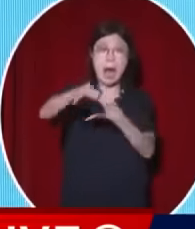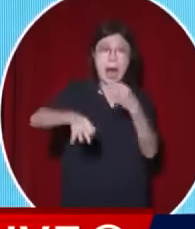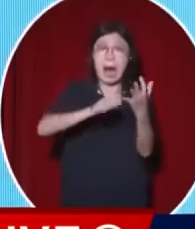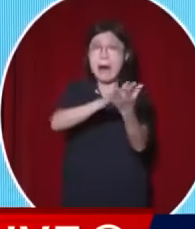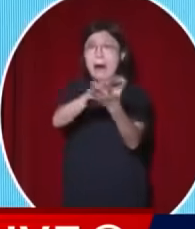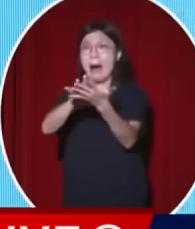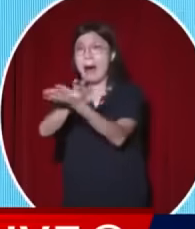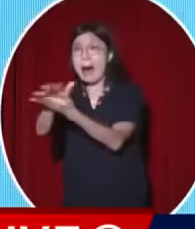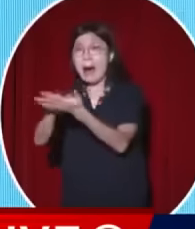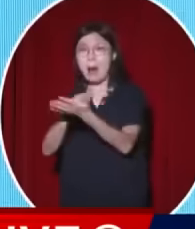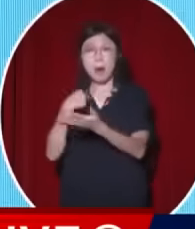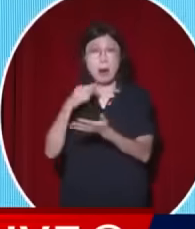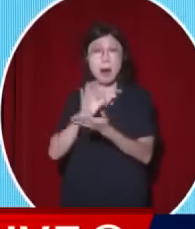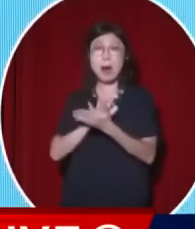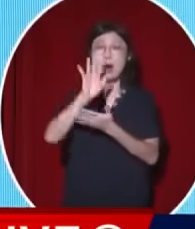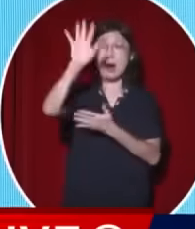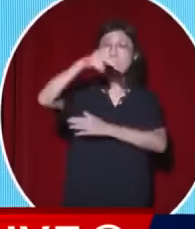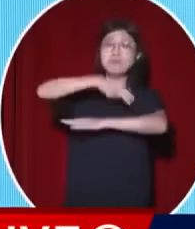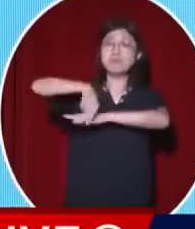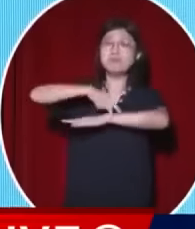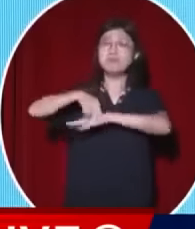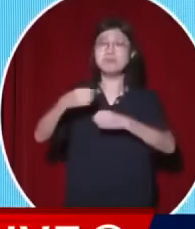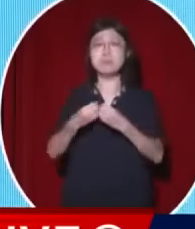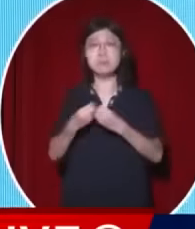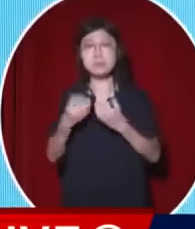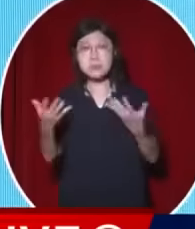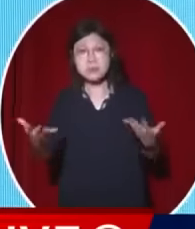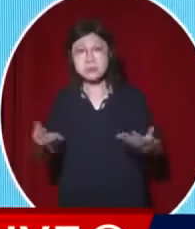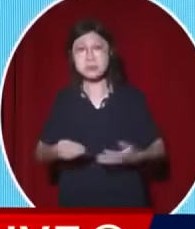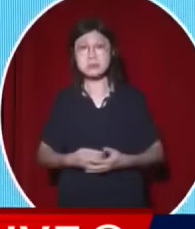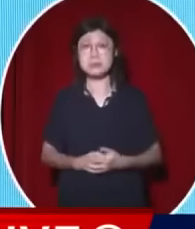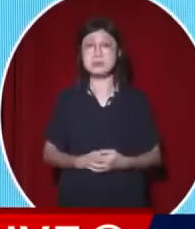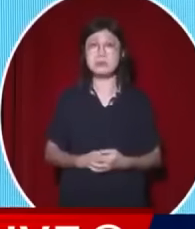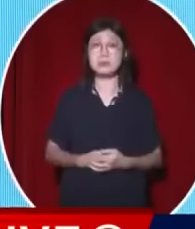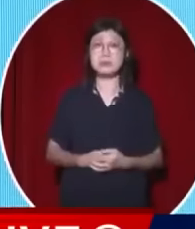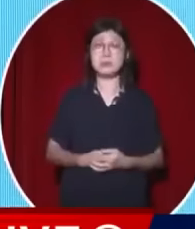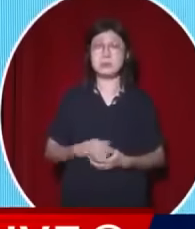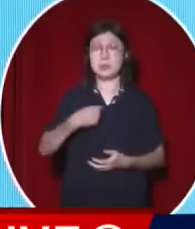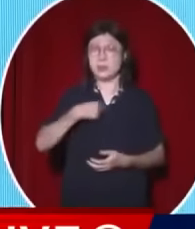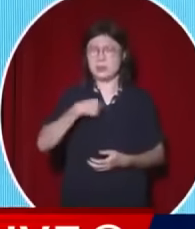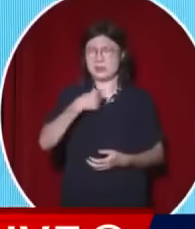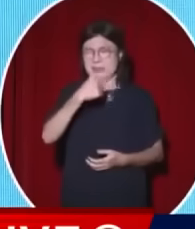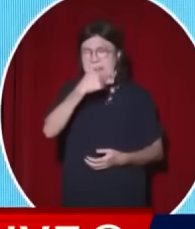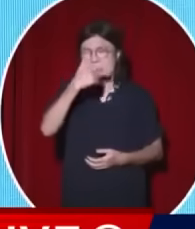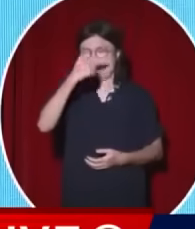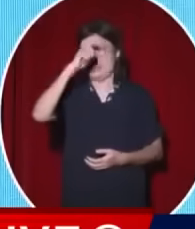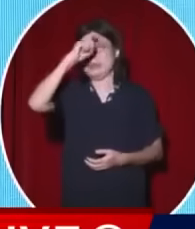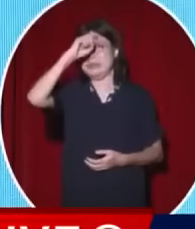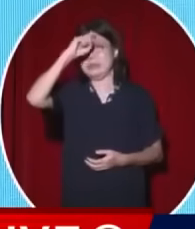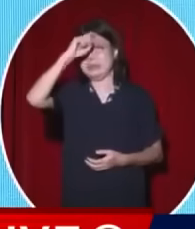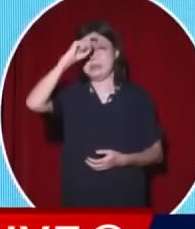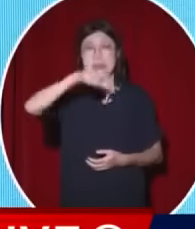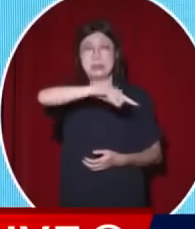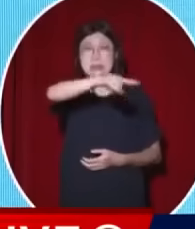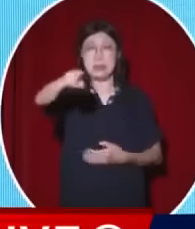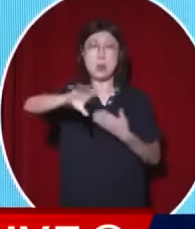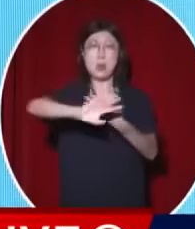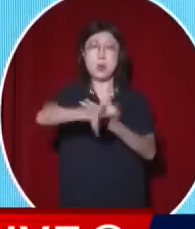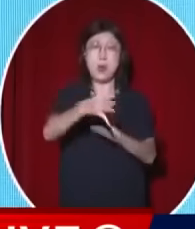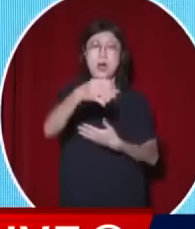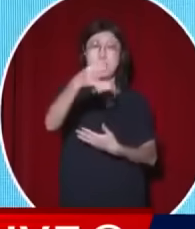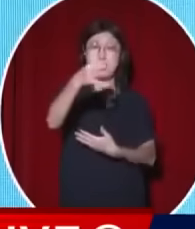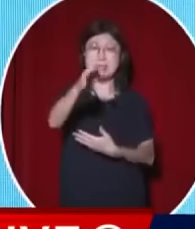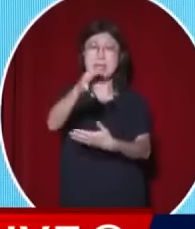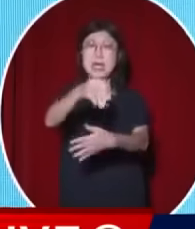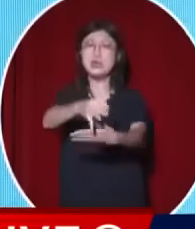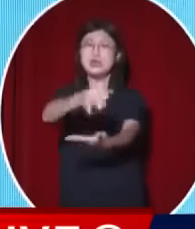想象未来，如何规划人生？我多么希望这些外地的钱可以回